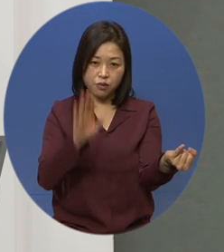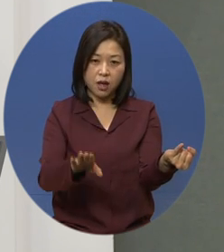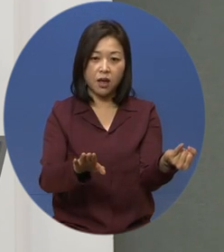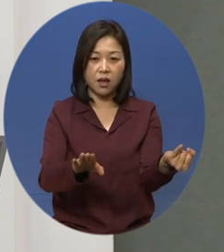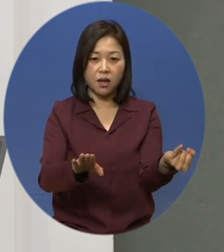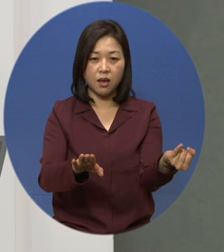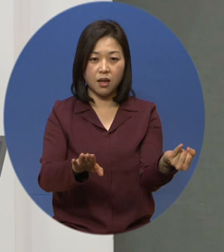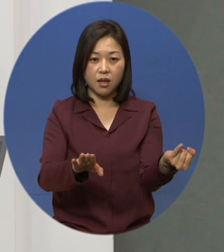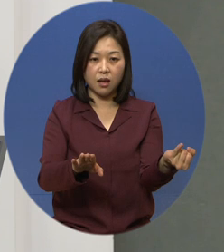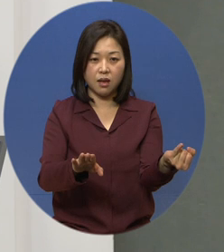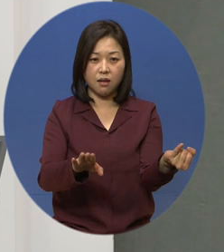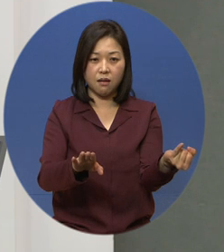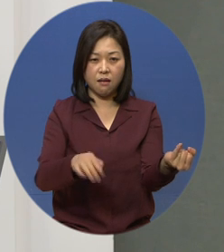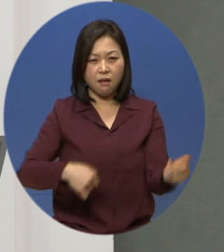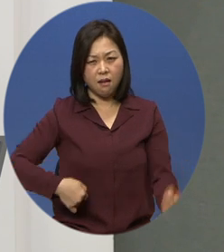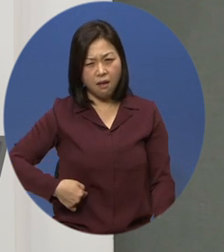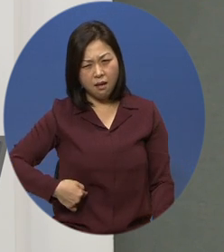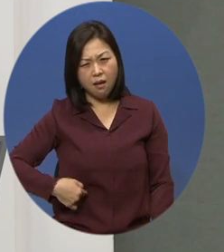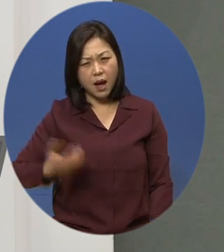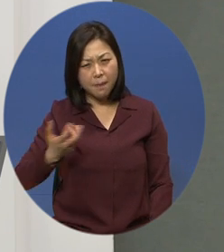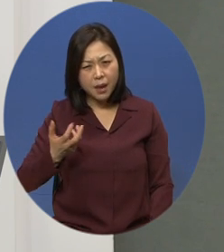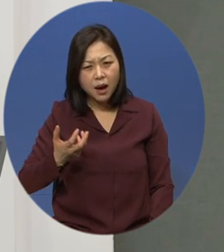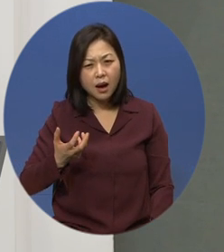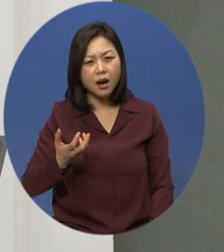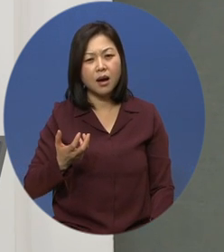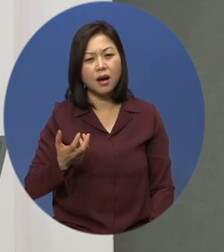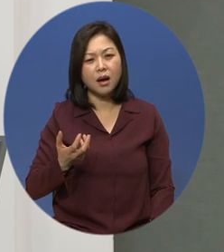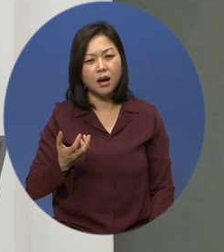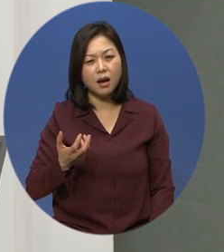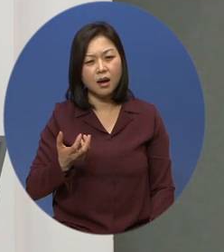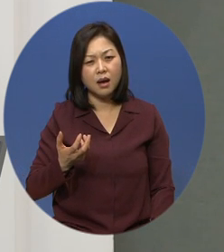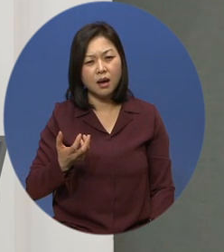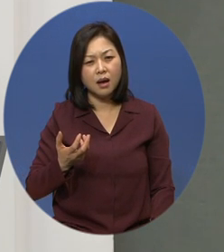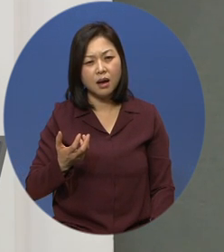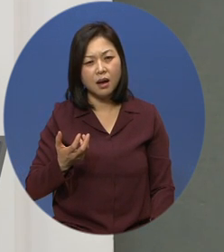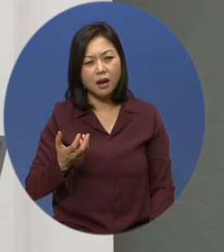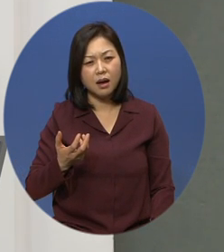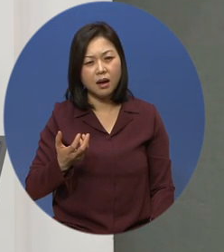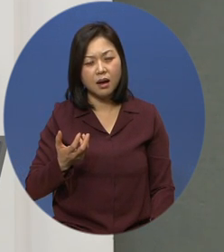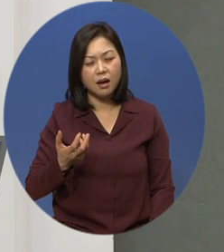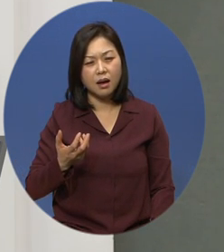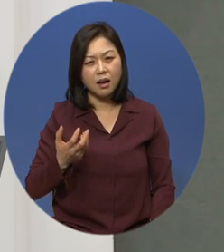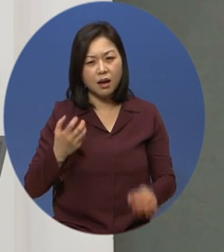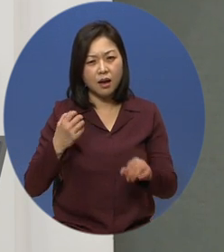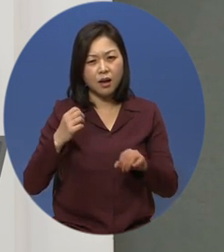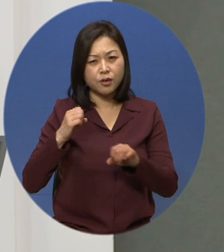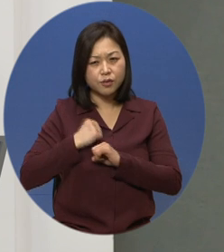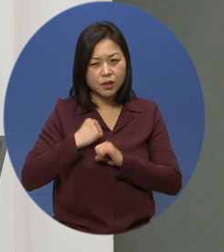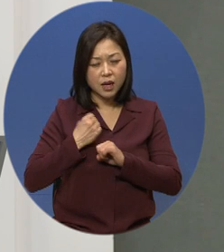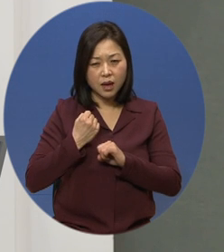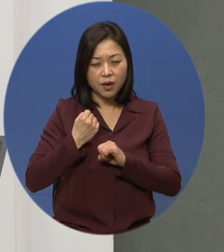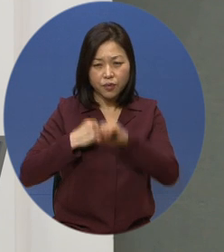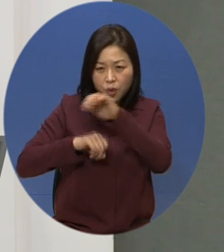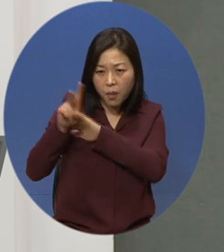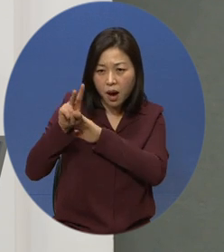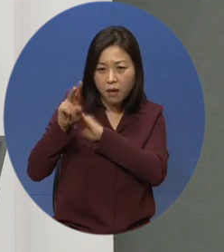나서 너무 가슴이 아파서 타 형을 해가 지고 또